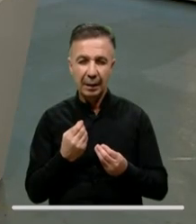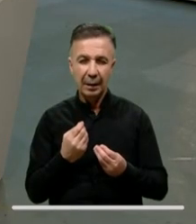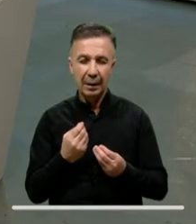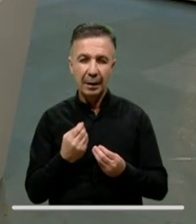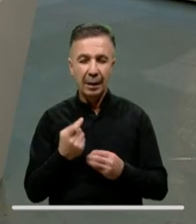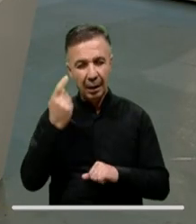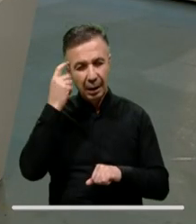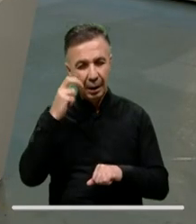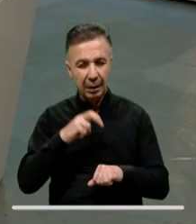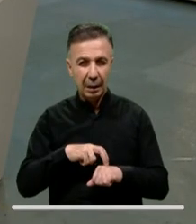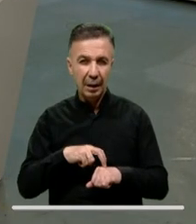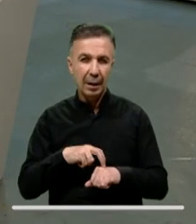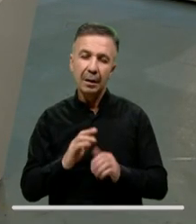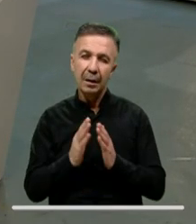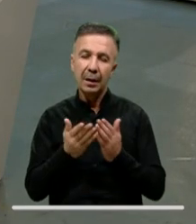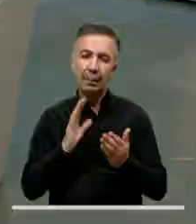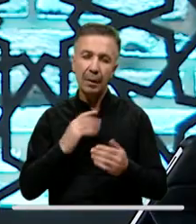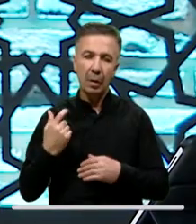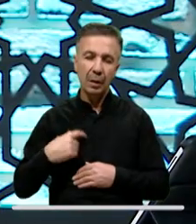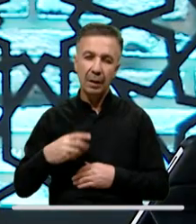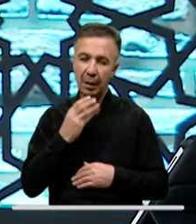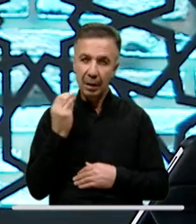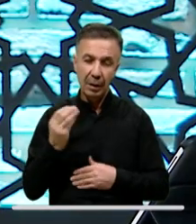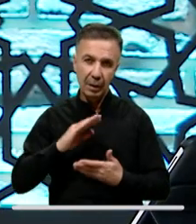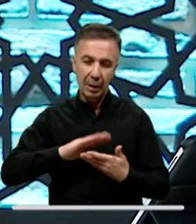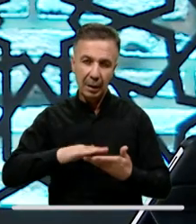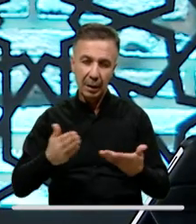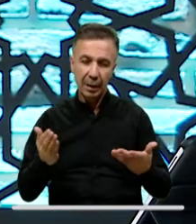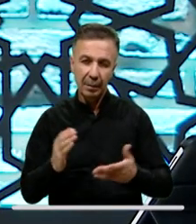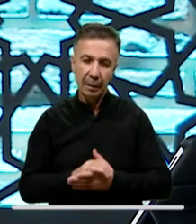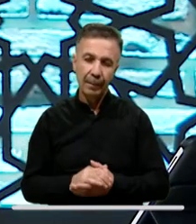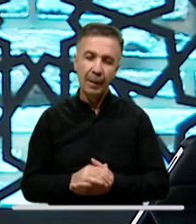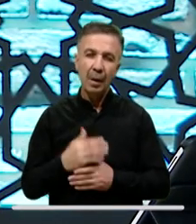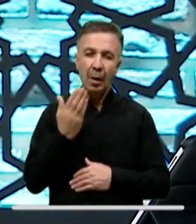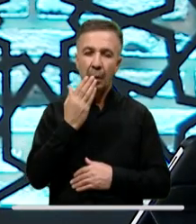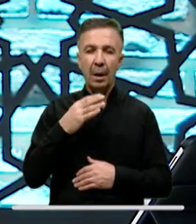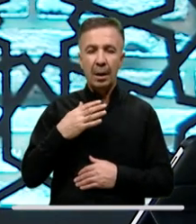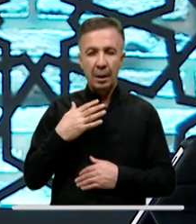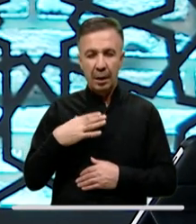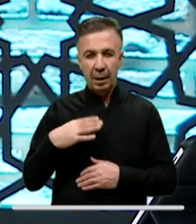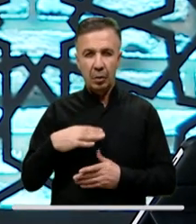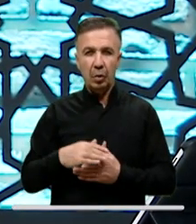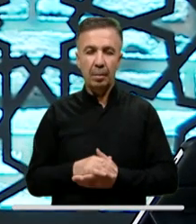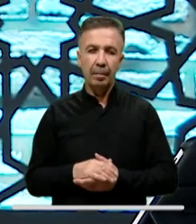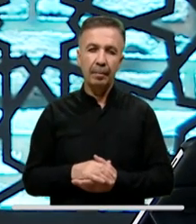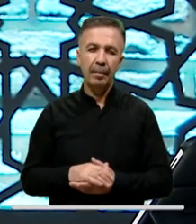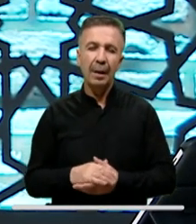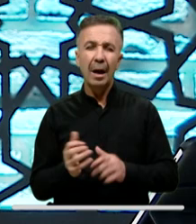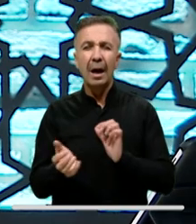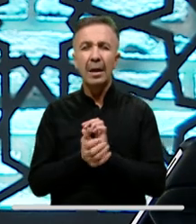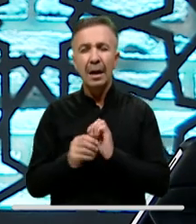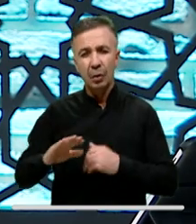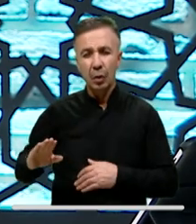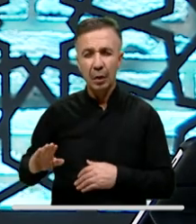Hatıraları. Hatıraları. Evet. Özellikle genç arkadaşlarımdan okumalarını şiddetle tavsiye ederim. Aileler çocuklarını